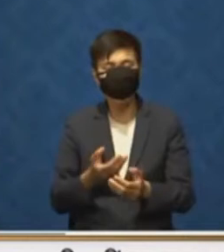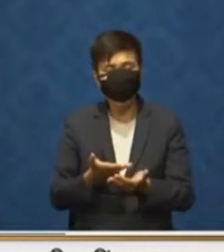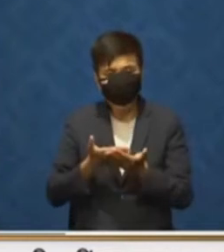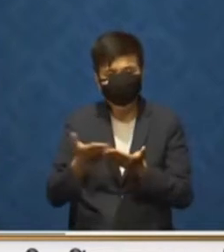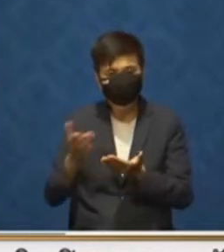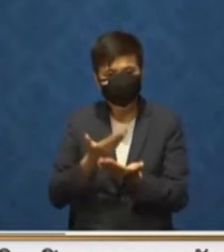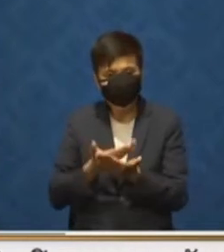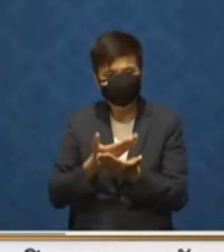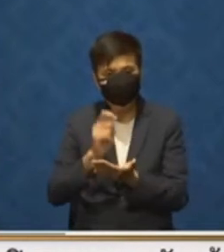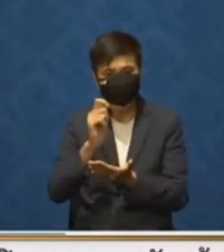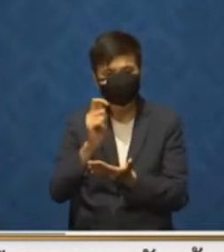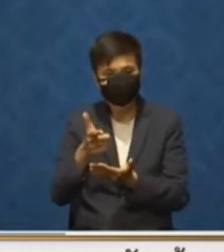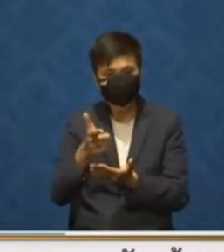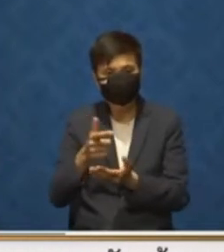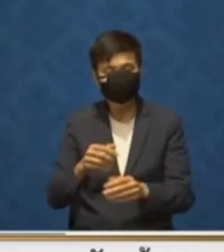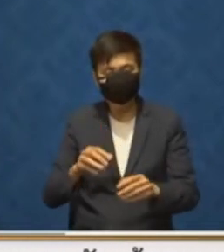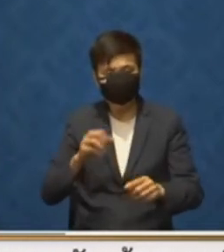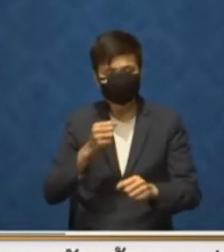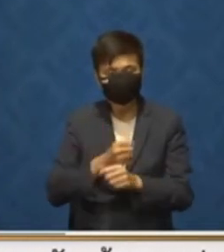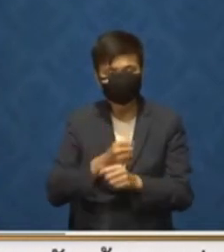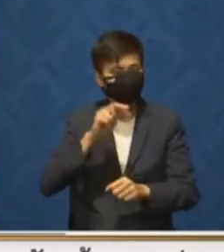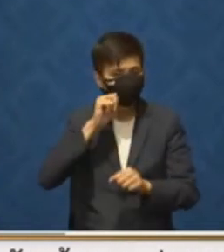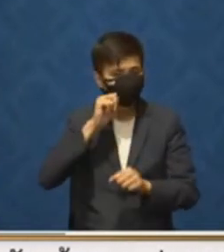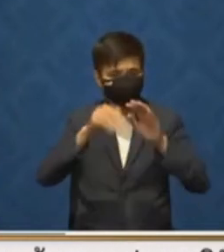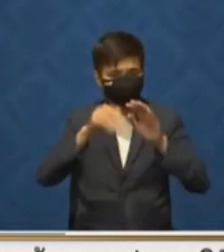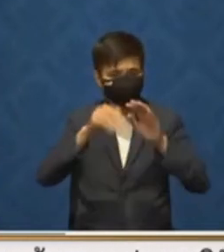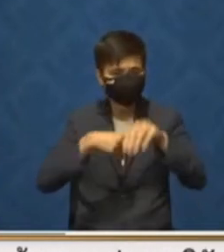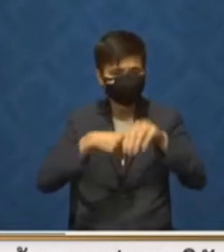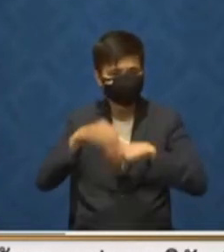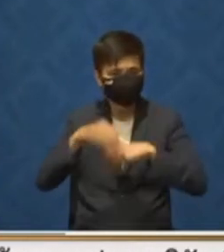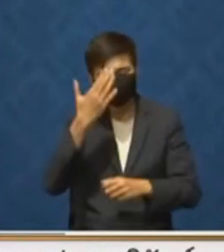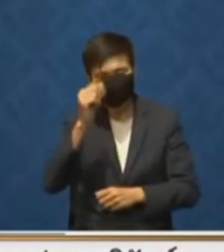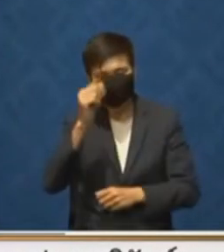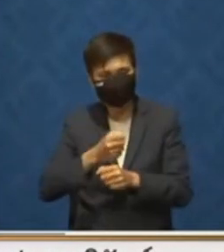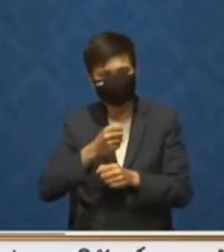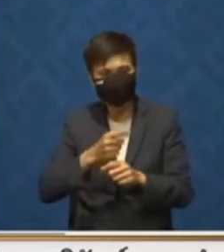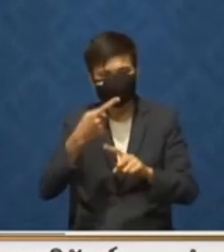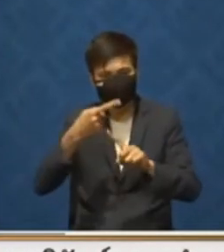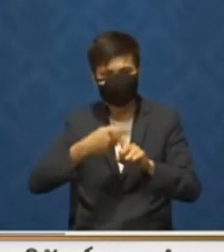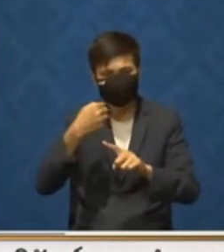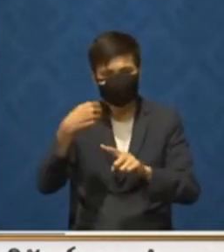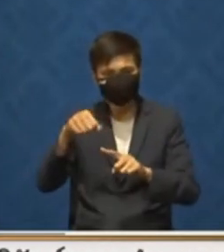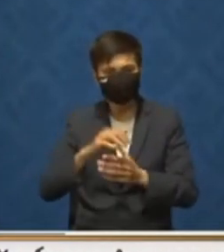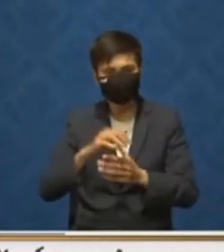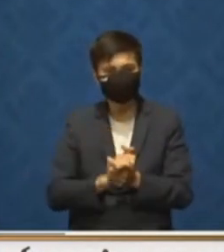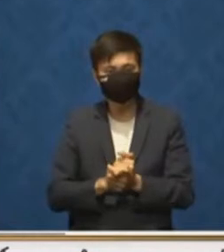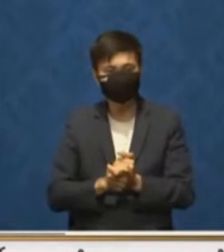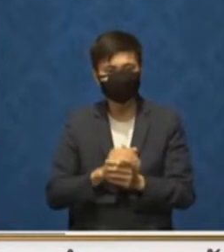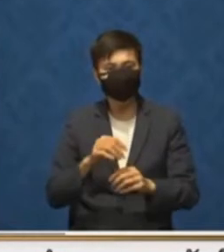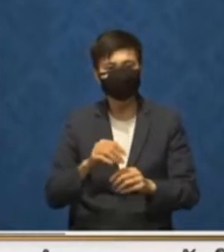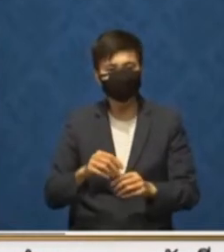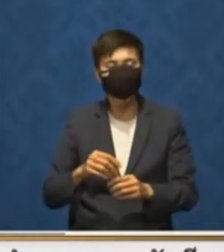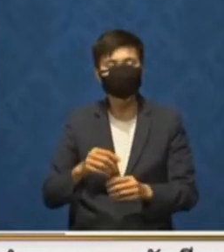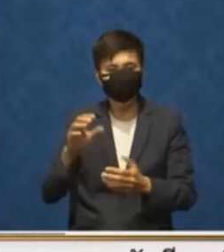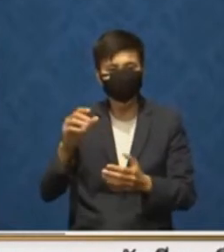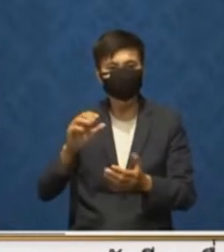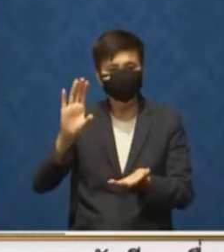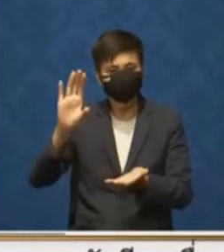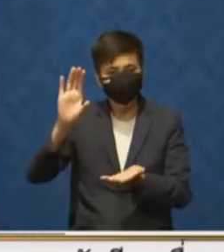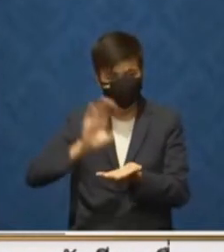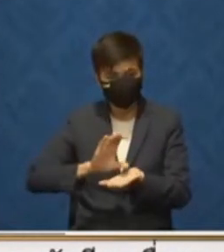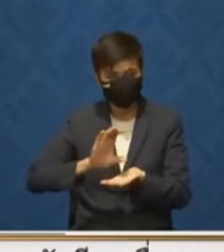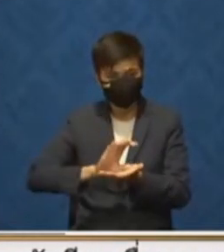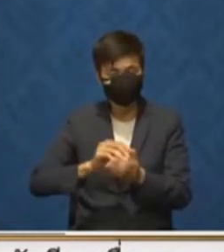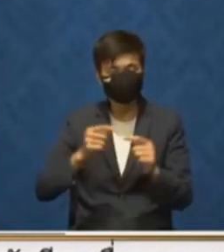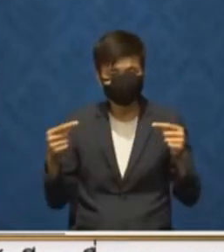ดำเนินการอย่างรวดเร็วนะครับท่านที่จะทำในช่วงเดือนตุลาคมซึ่งพอเข้าในช่วงปีงบประมาณแล้วนะครับแล้วก็เป็นห่วง